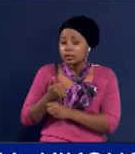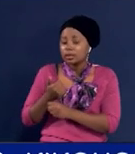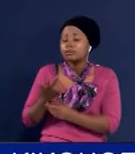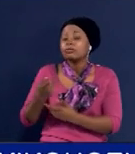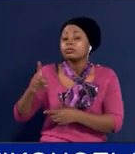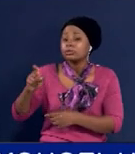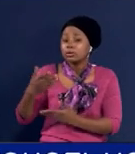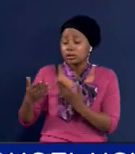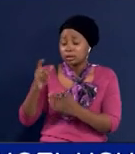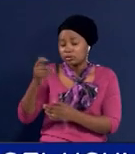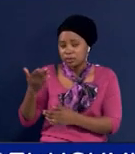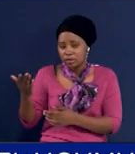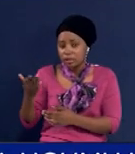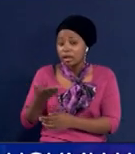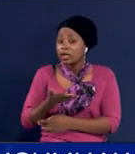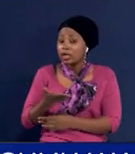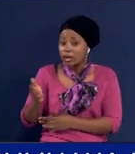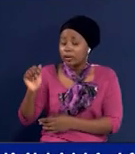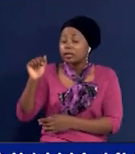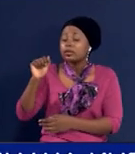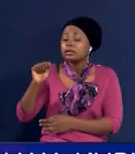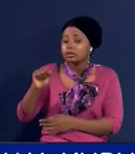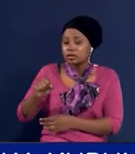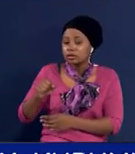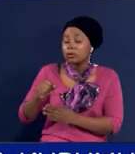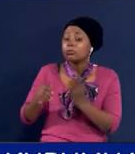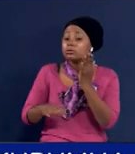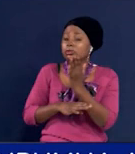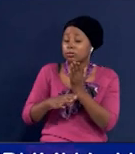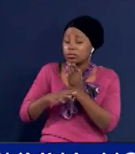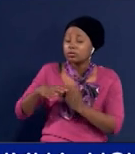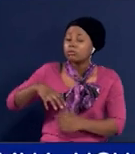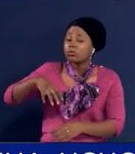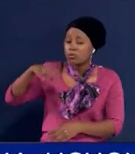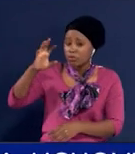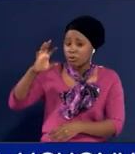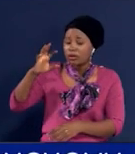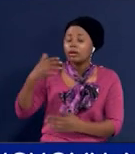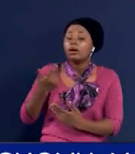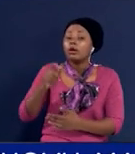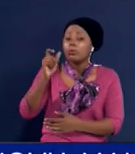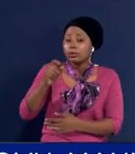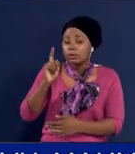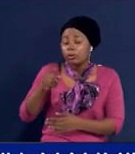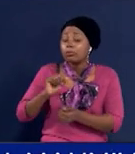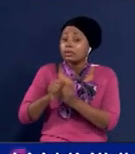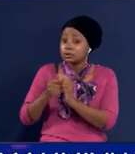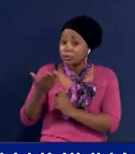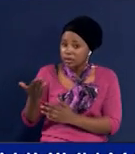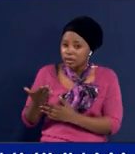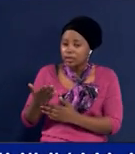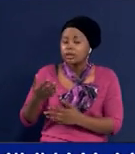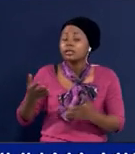na watu wengine. Na hawa ndio wale ambao wana umri mkubwa na vile vile watu ambao wanakuwa na matatizo mengine